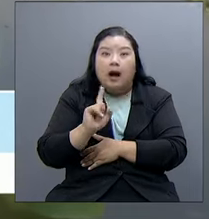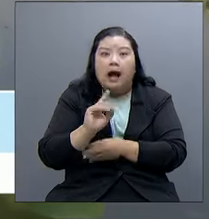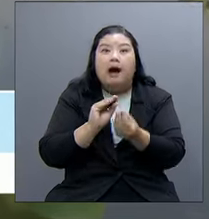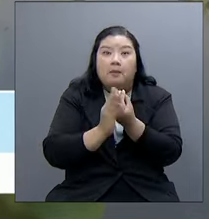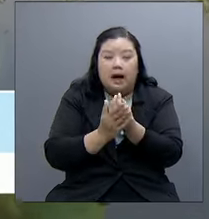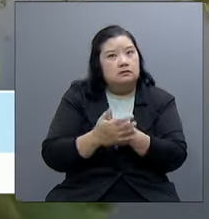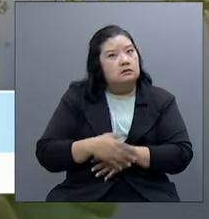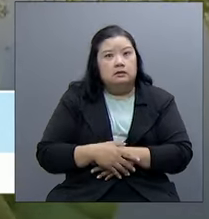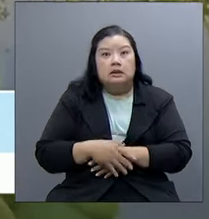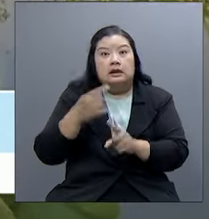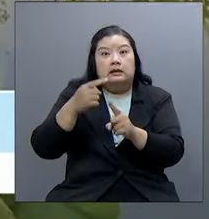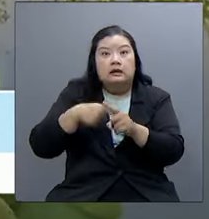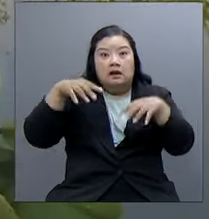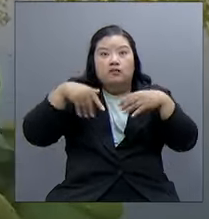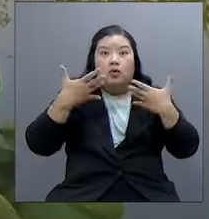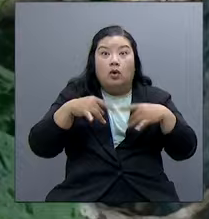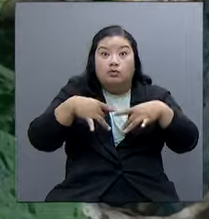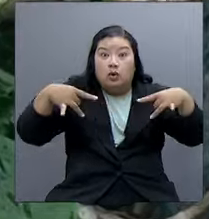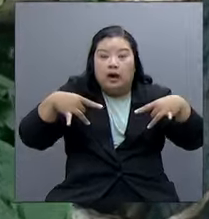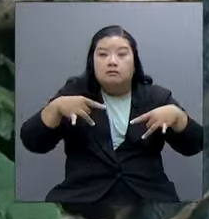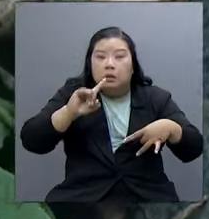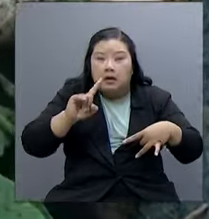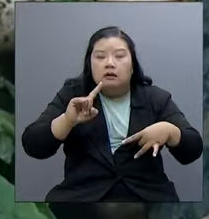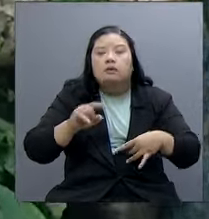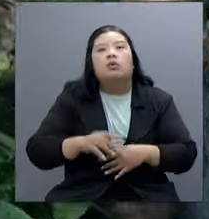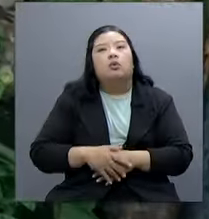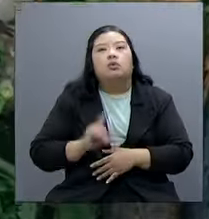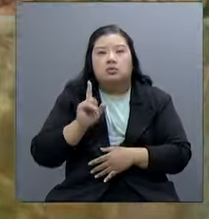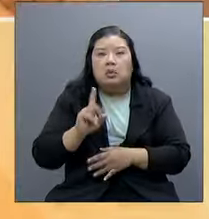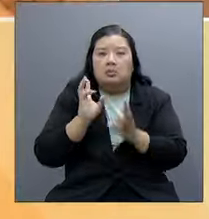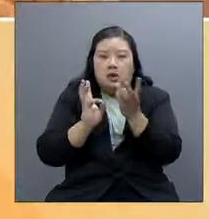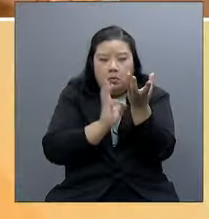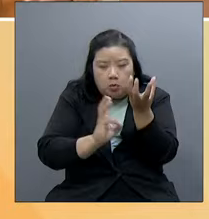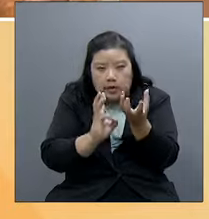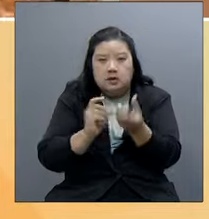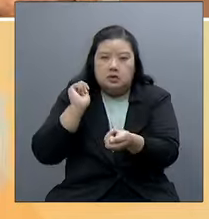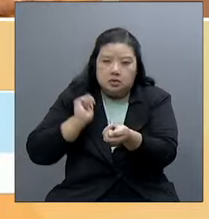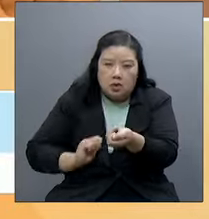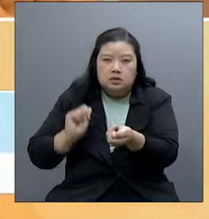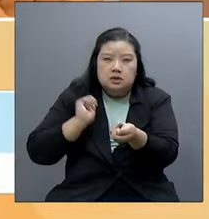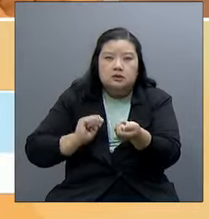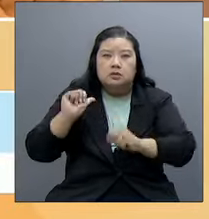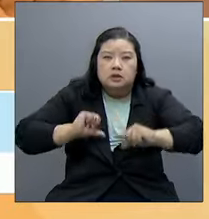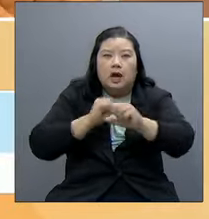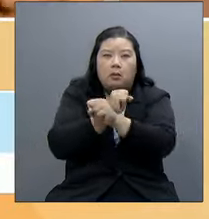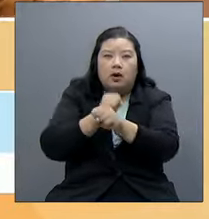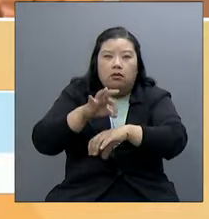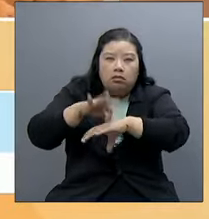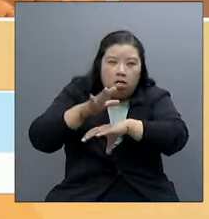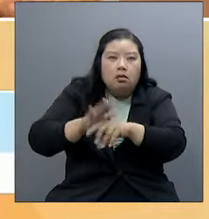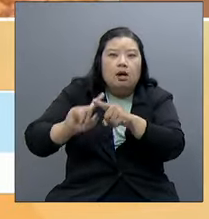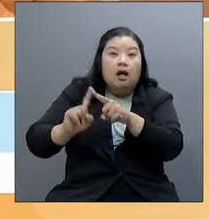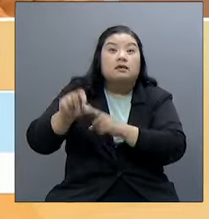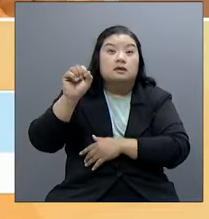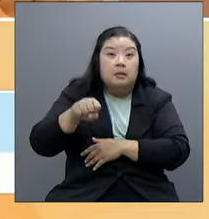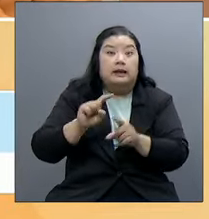นี้สไปลงสารเคมีเย ๆ ถูกตองไหมคะแต่พอปุกผลัแบบนี้ ใหมัซอดรับกับเรื่องของสภ